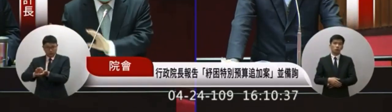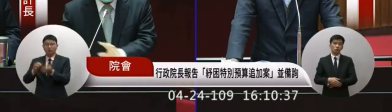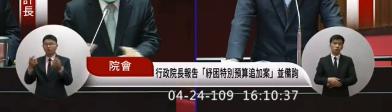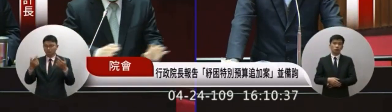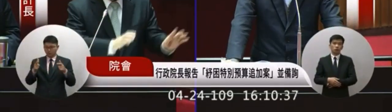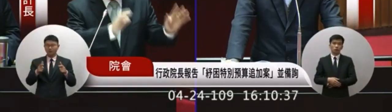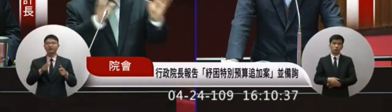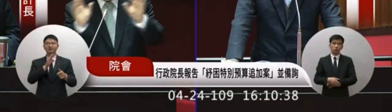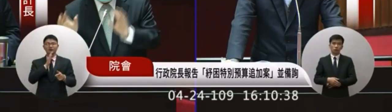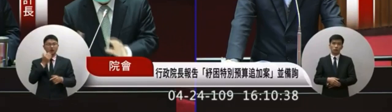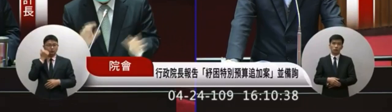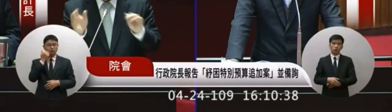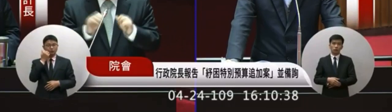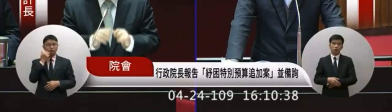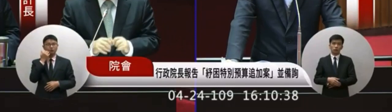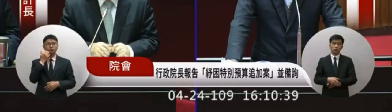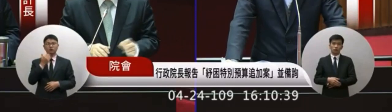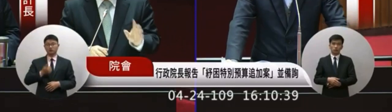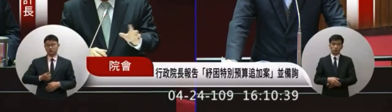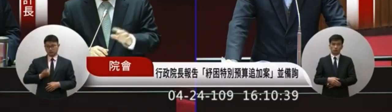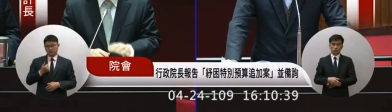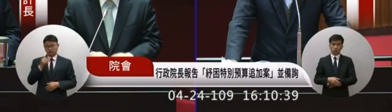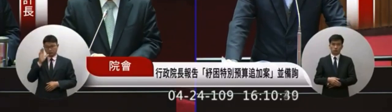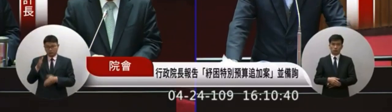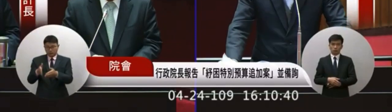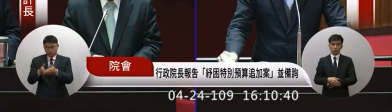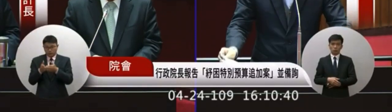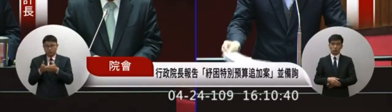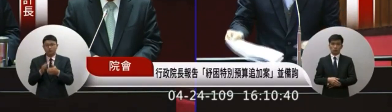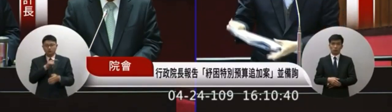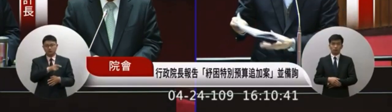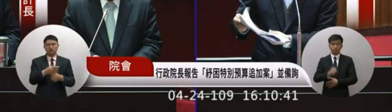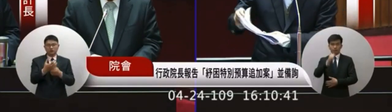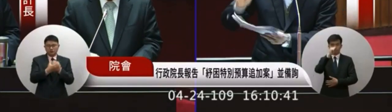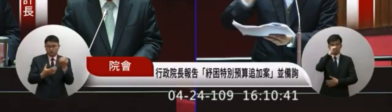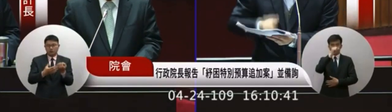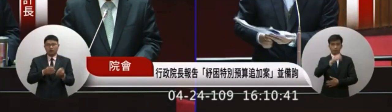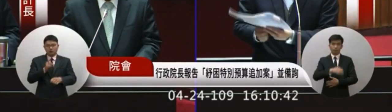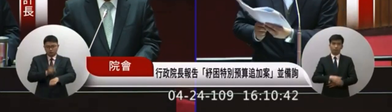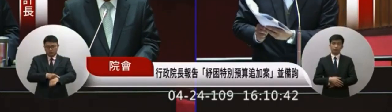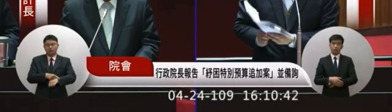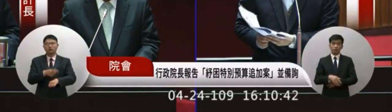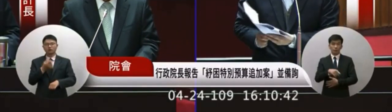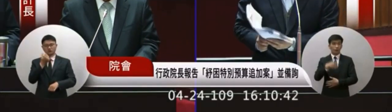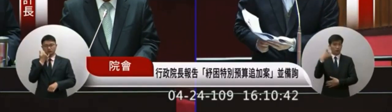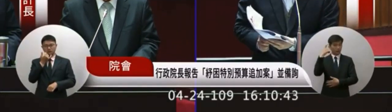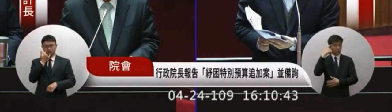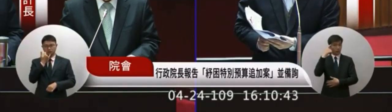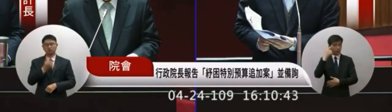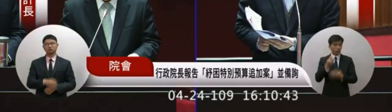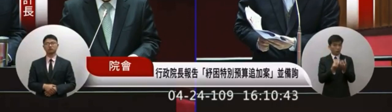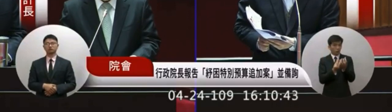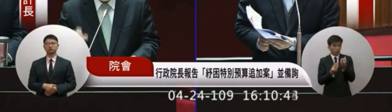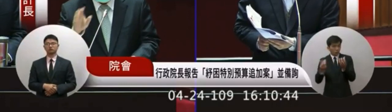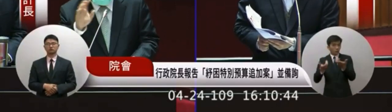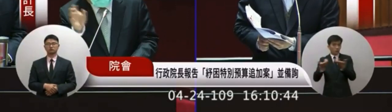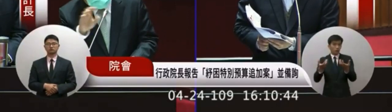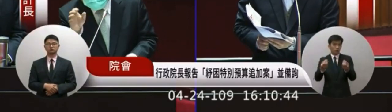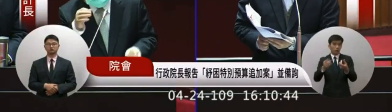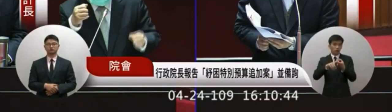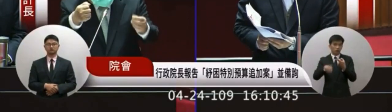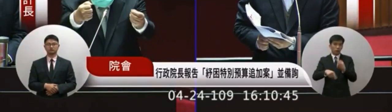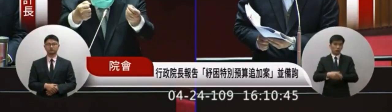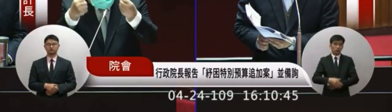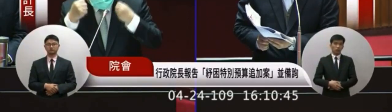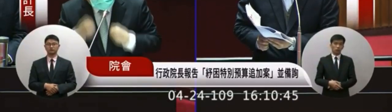时候可以，也可以拿来做保证之用，它循环使用。 好，你意思说没有移出来，对不对？ 我没